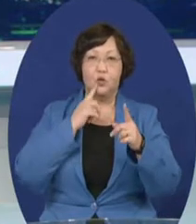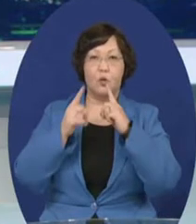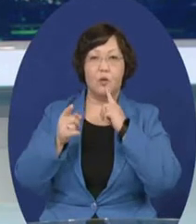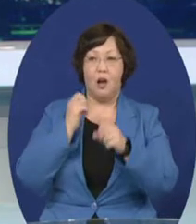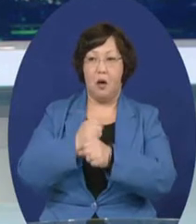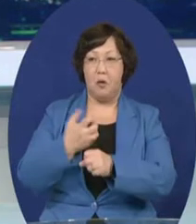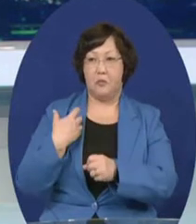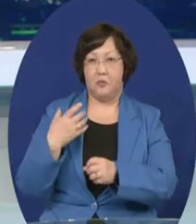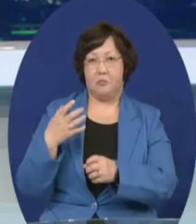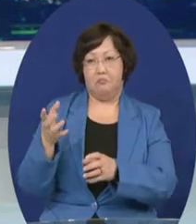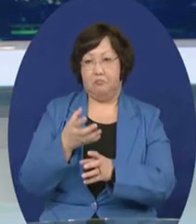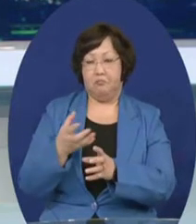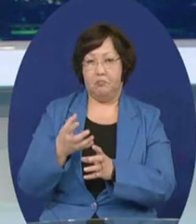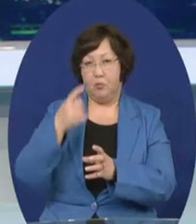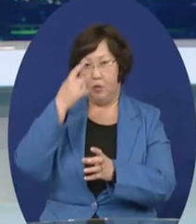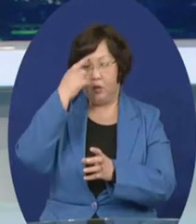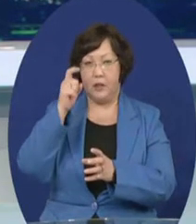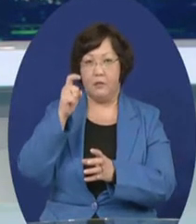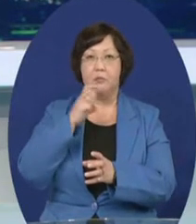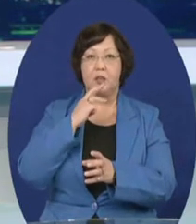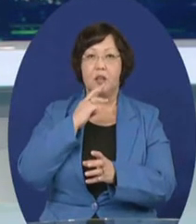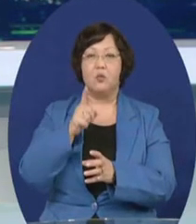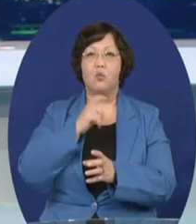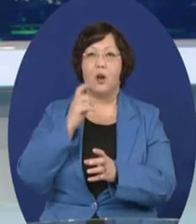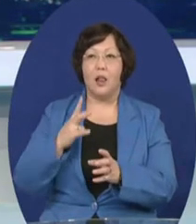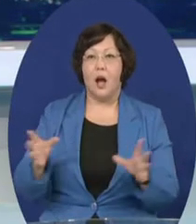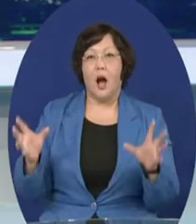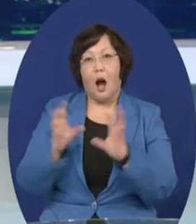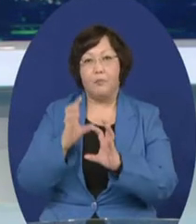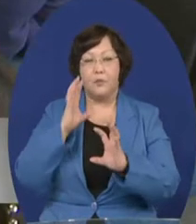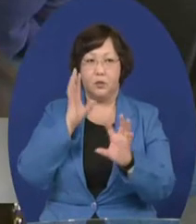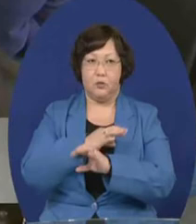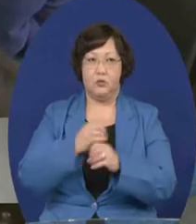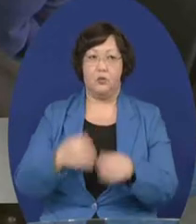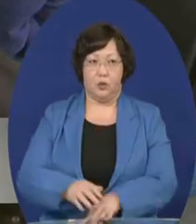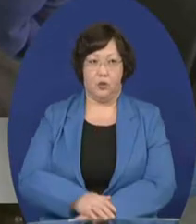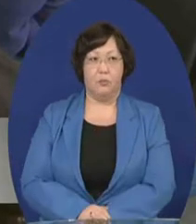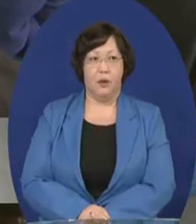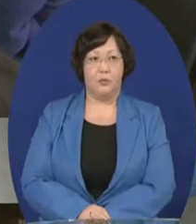алба Монголын хэвлэлийн хүрээлэн хамтран зохион байгуулсан байна.